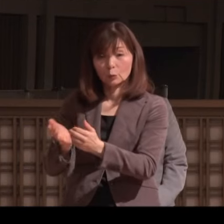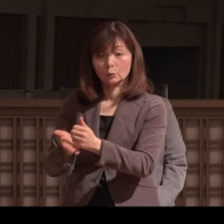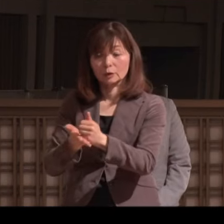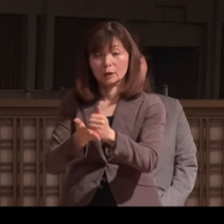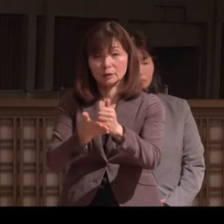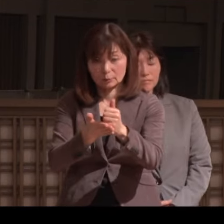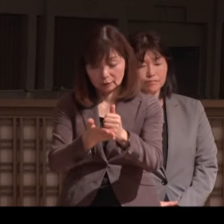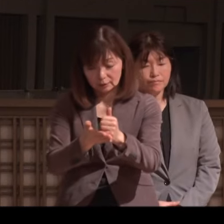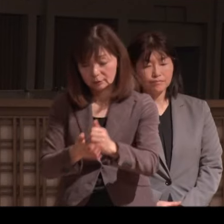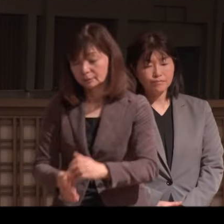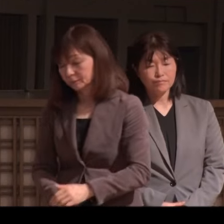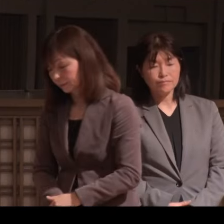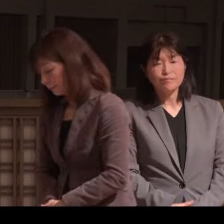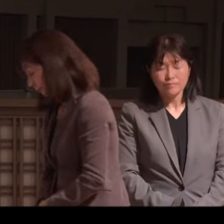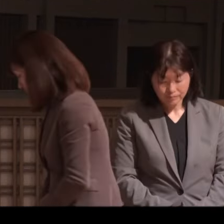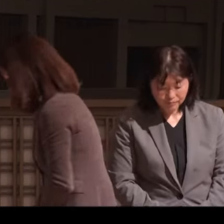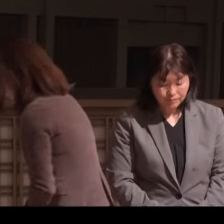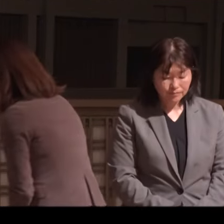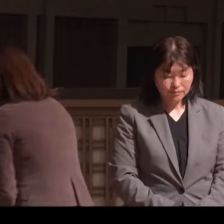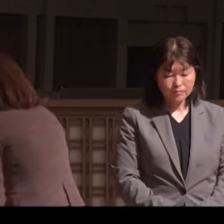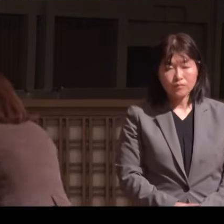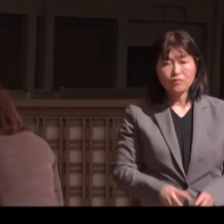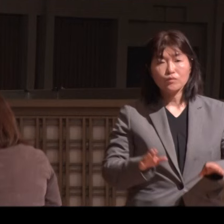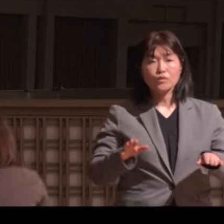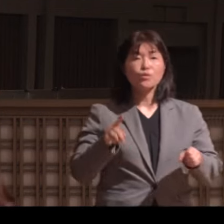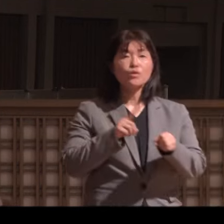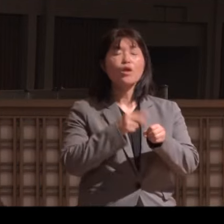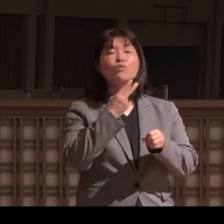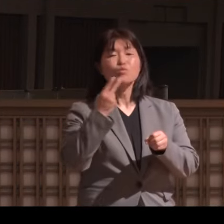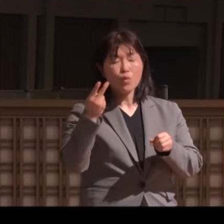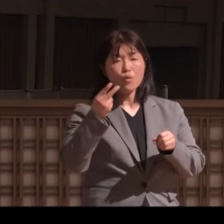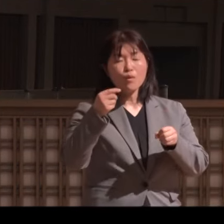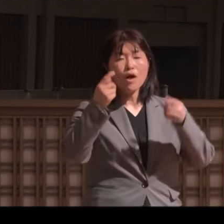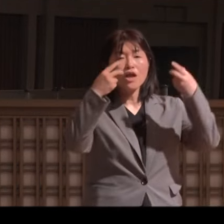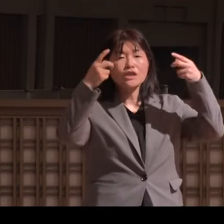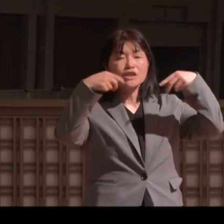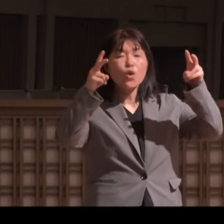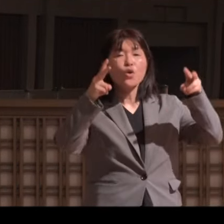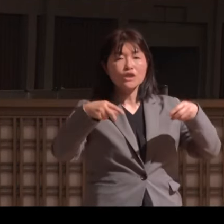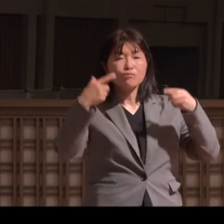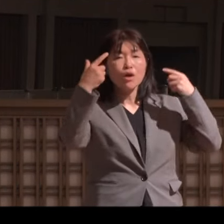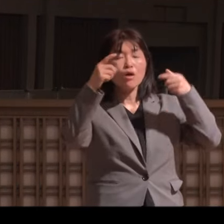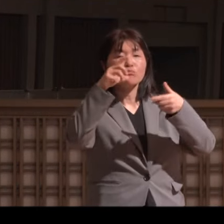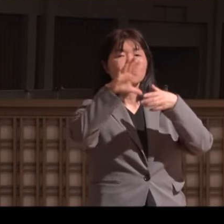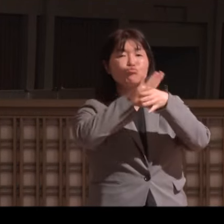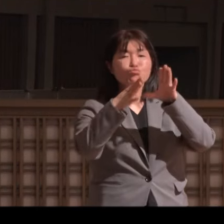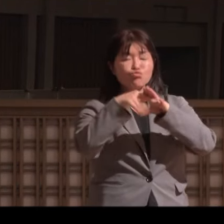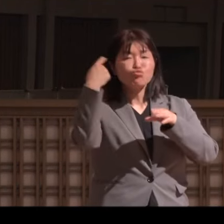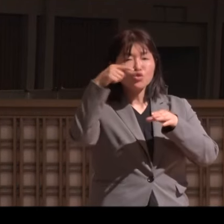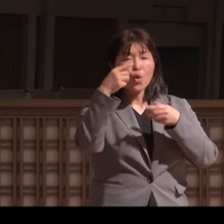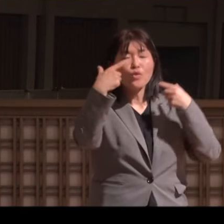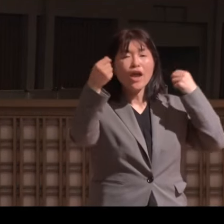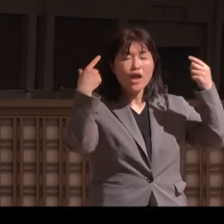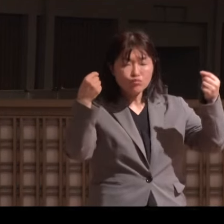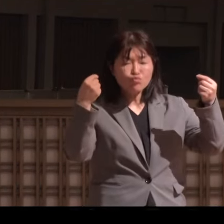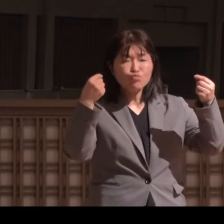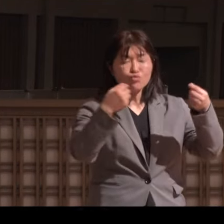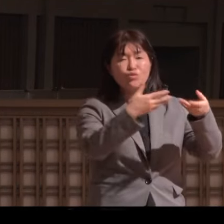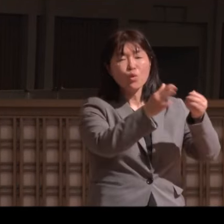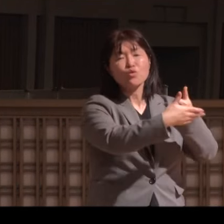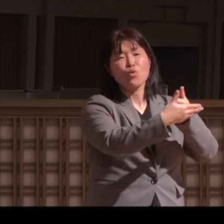え今年度につきましては広島文教大学の松原教授の全身の協力による